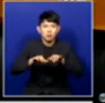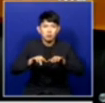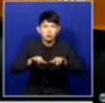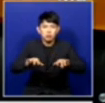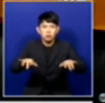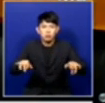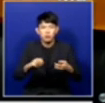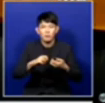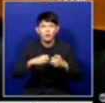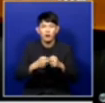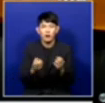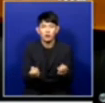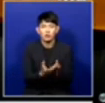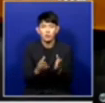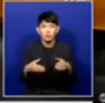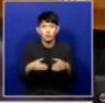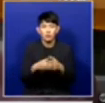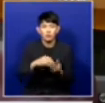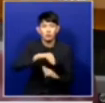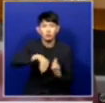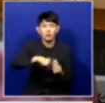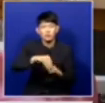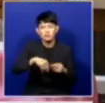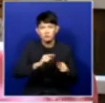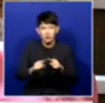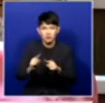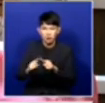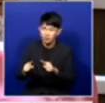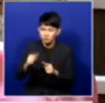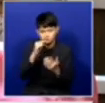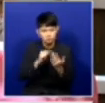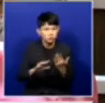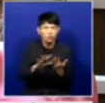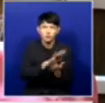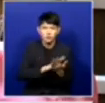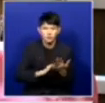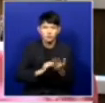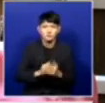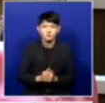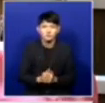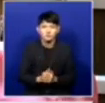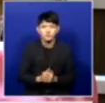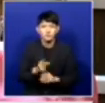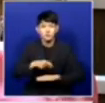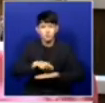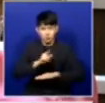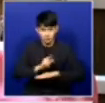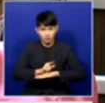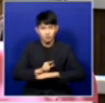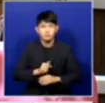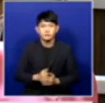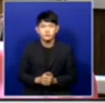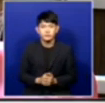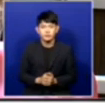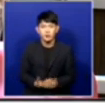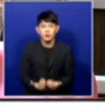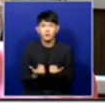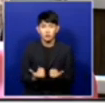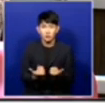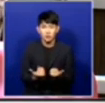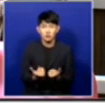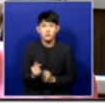ต่อกลุ่มธุรกิจในเซกเตอร์ต่างๆเกือบทั้งประเทศท่านประธานที่เคารพครับสถานการณ์แบบ